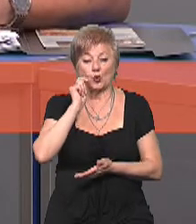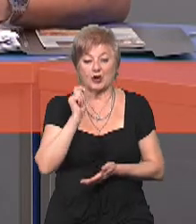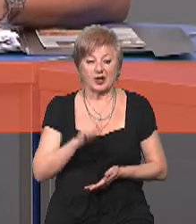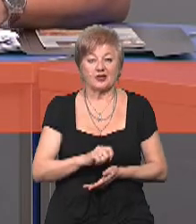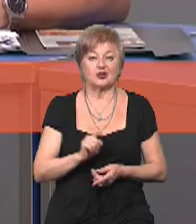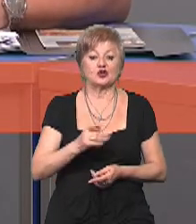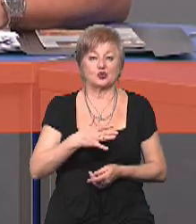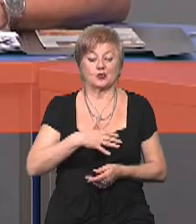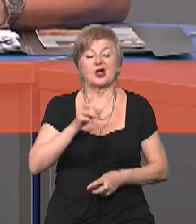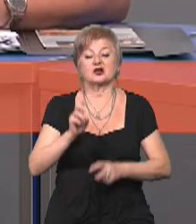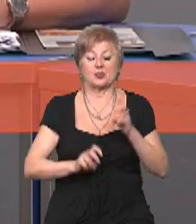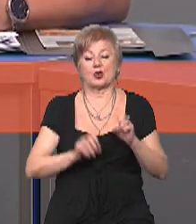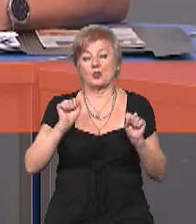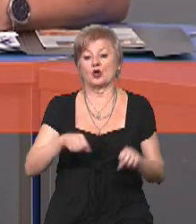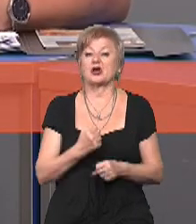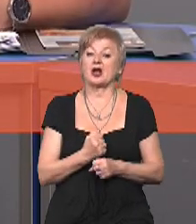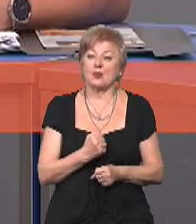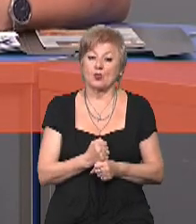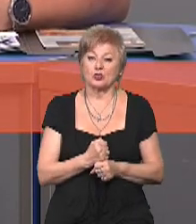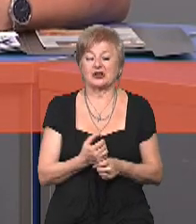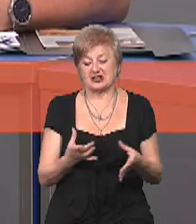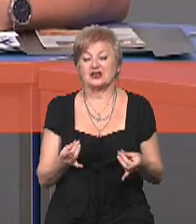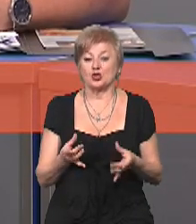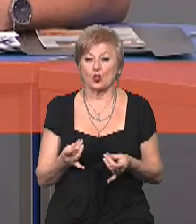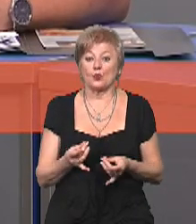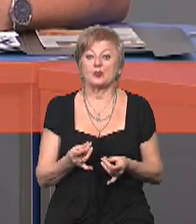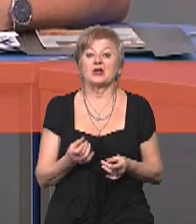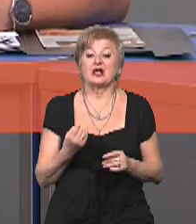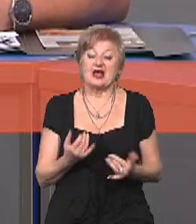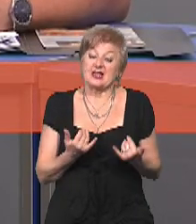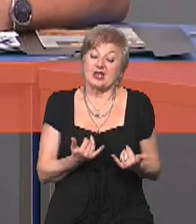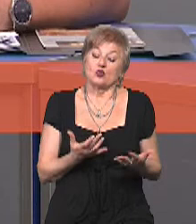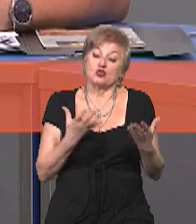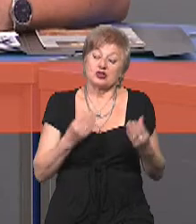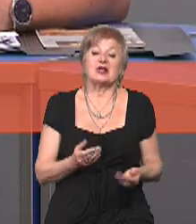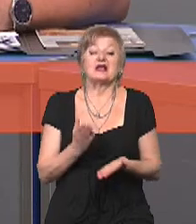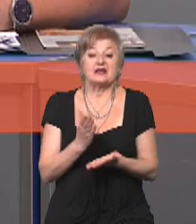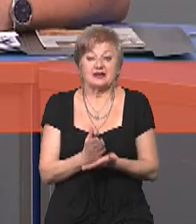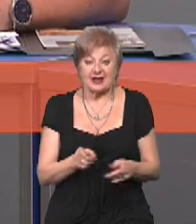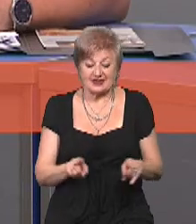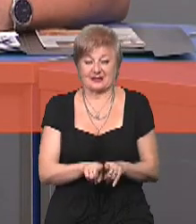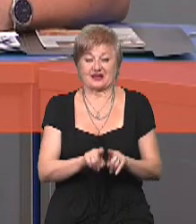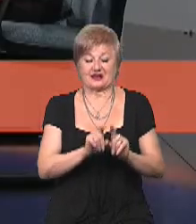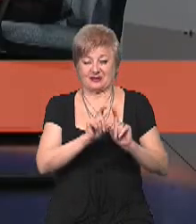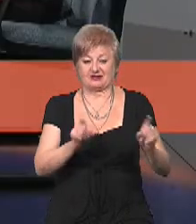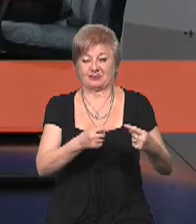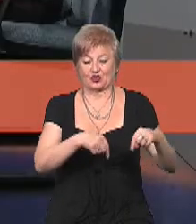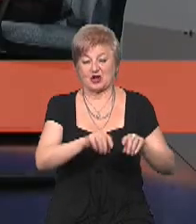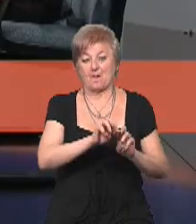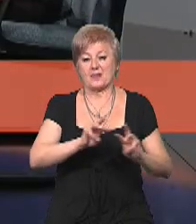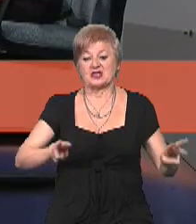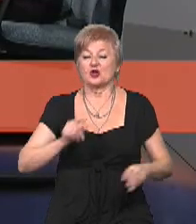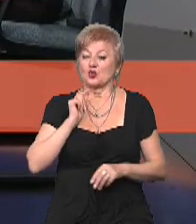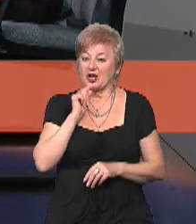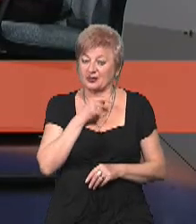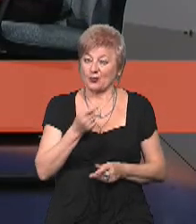того, чтобы наши предприятия могли работать, то есть сырье. Вот. На сегодняшний день есть такие структуры в Министерстве